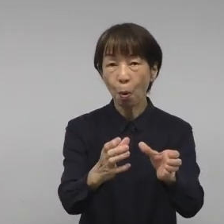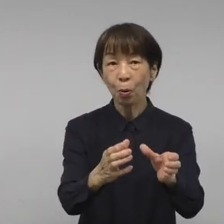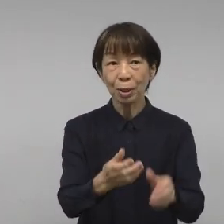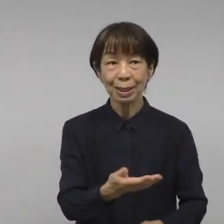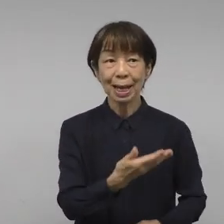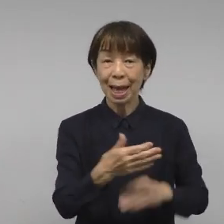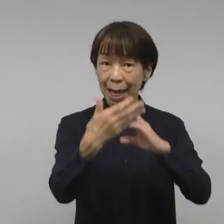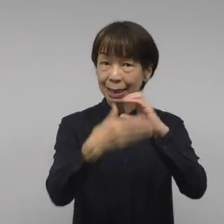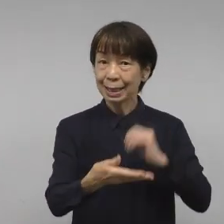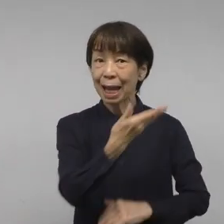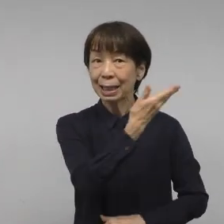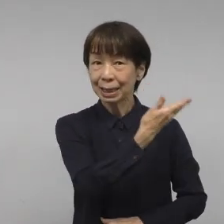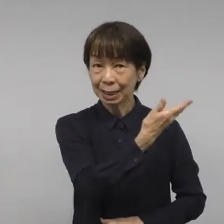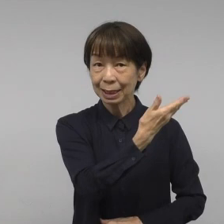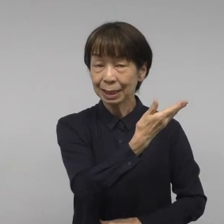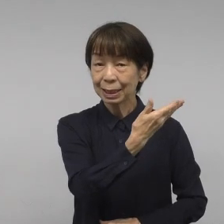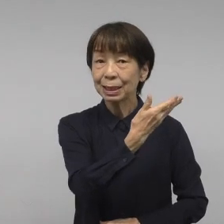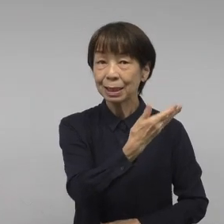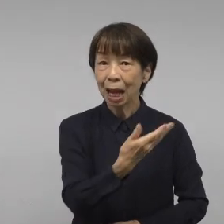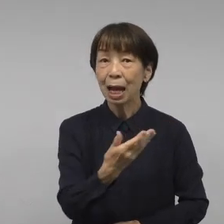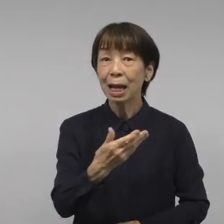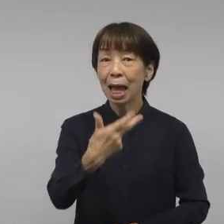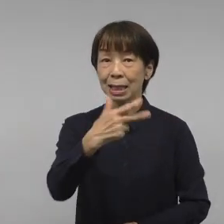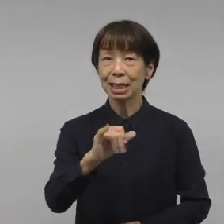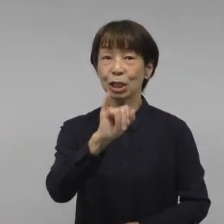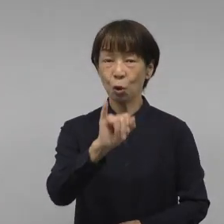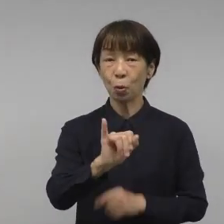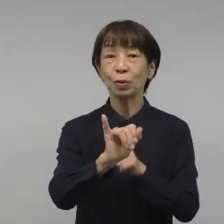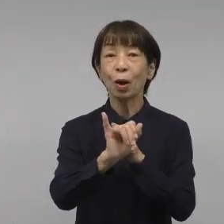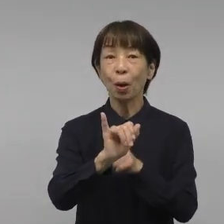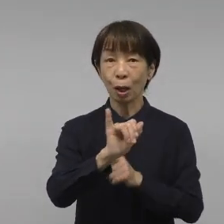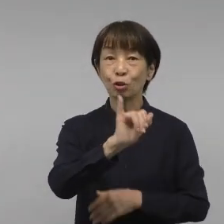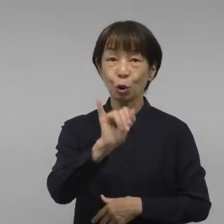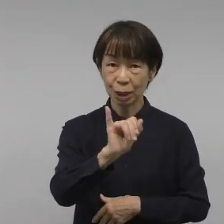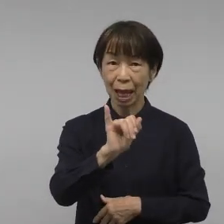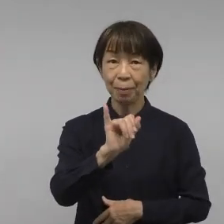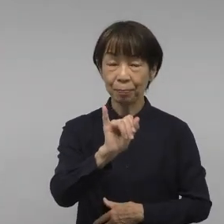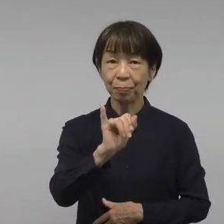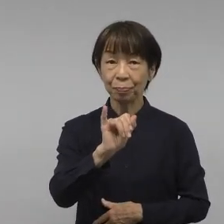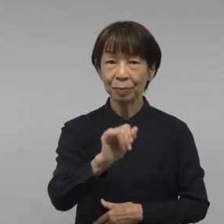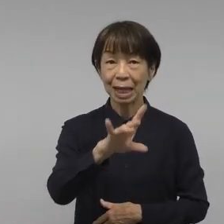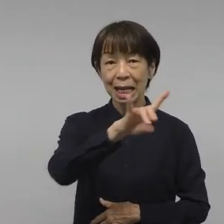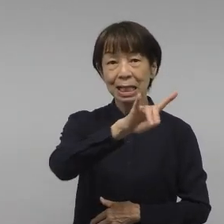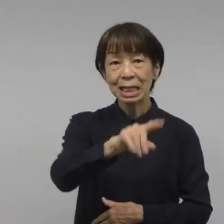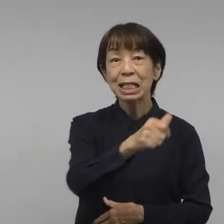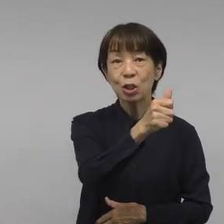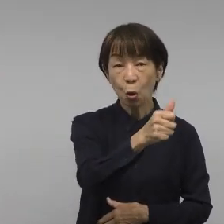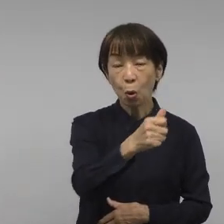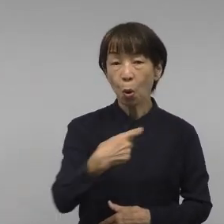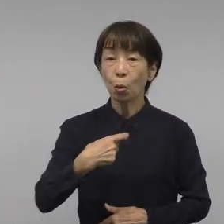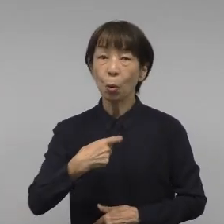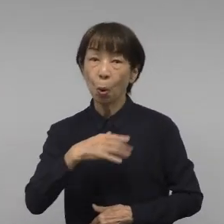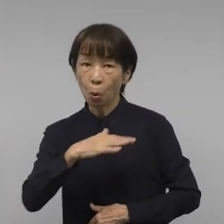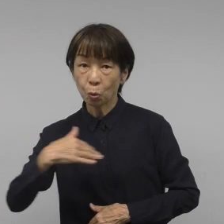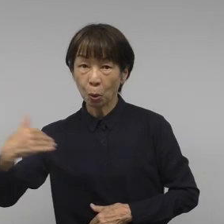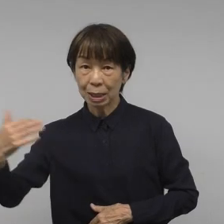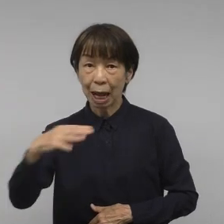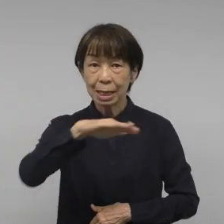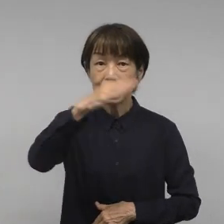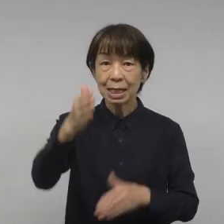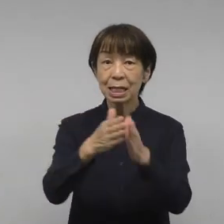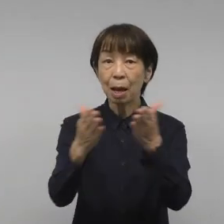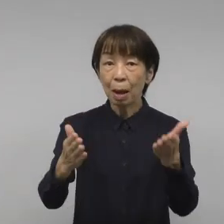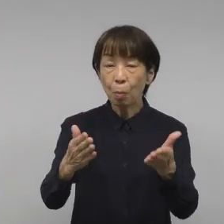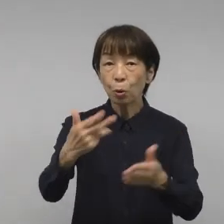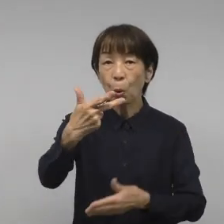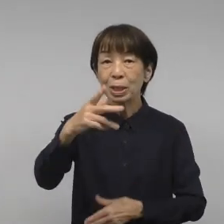写真が先ほども出てましたがルーシー・ビニス市長、女性の市長ですね。それから、議長、こちら側も山本雄三